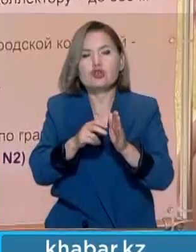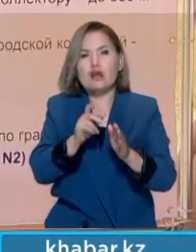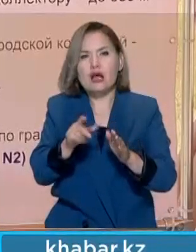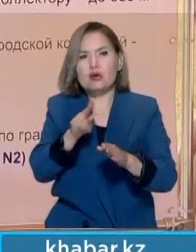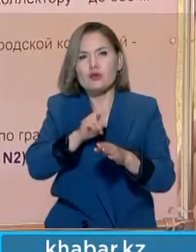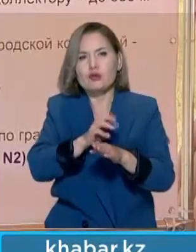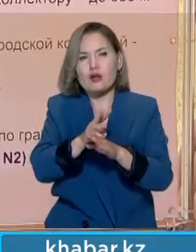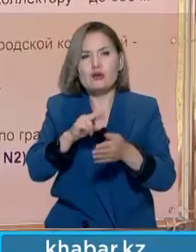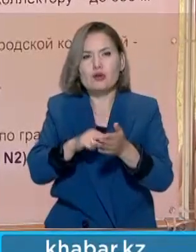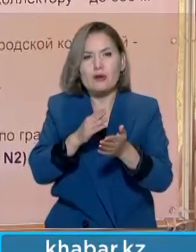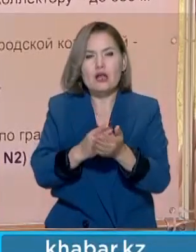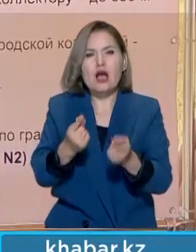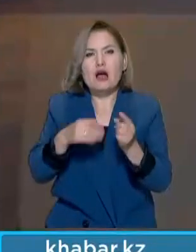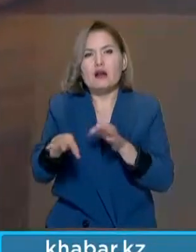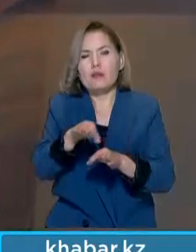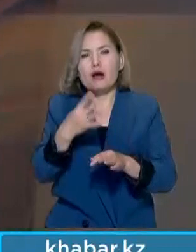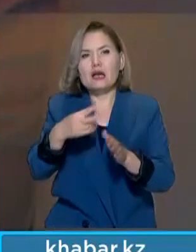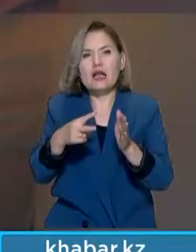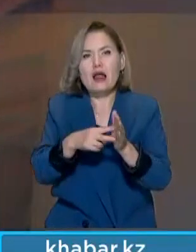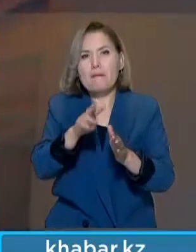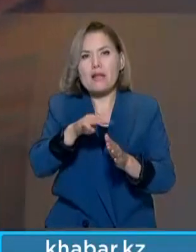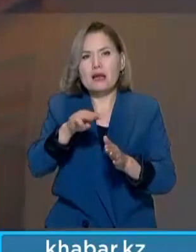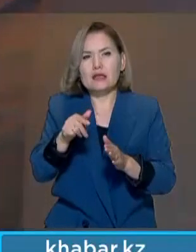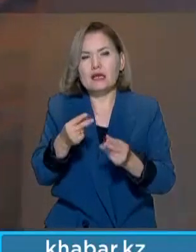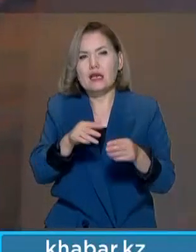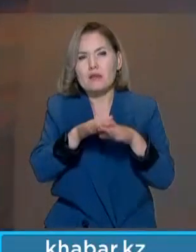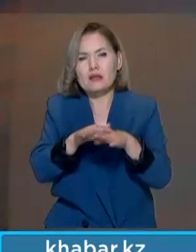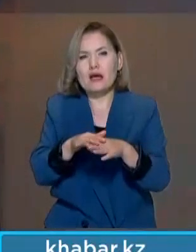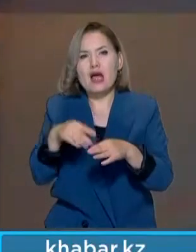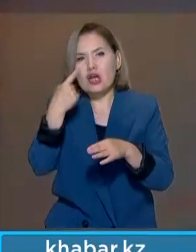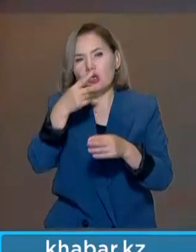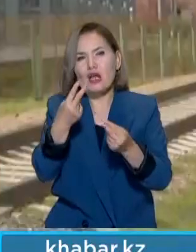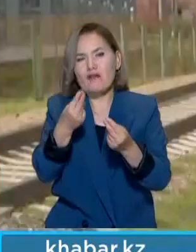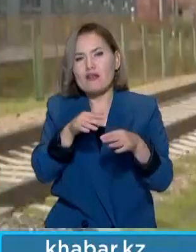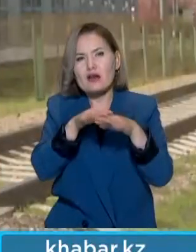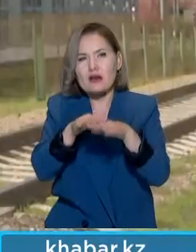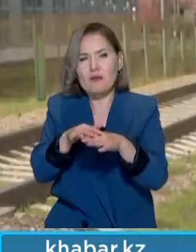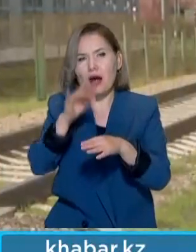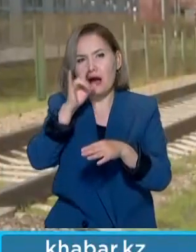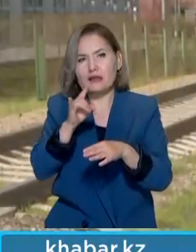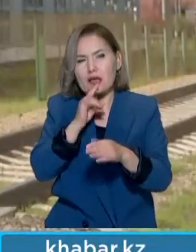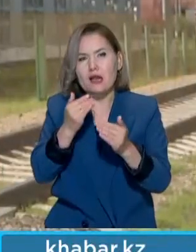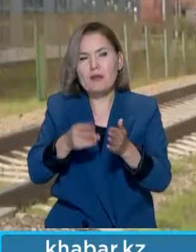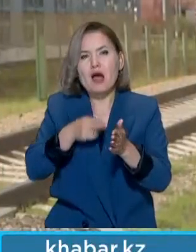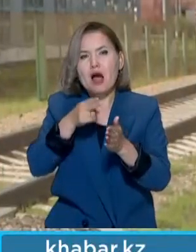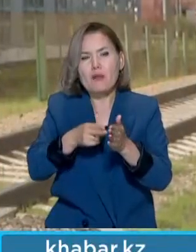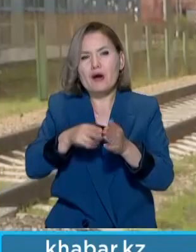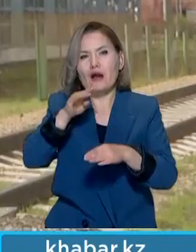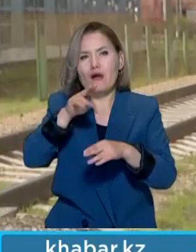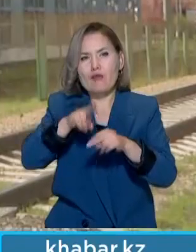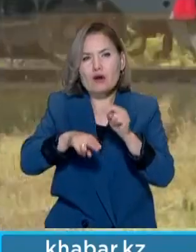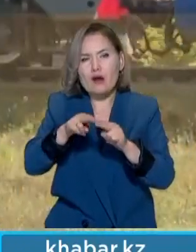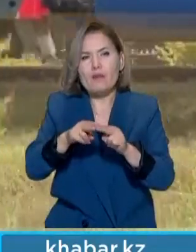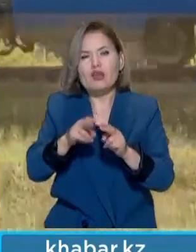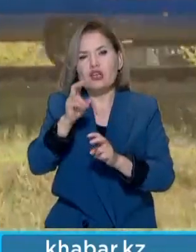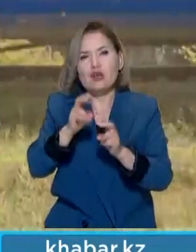қамтылады деп жоспарланған. Ірі жобаға 47 миллиард теңге жеке инвестиция тартылды. Қазақстанда қазір локомотив құрастыратын бірнеше